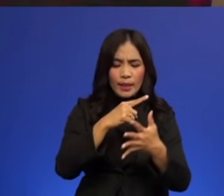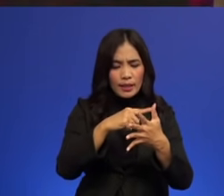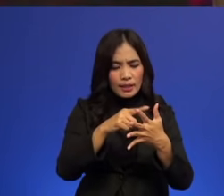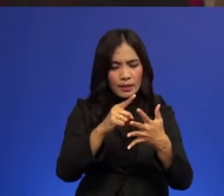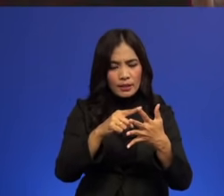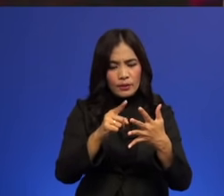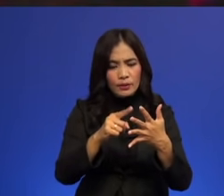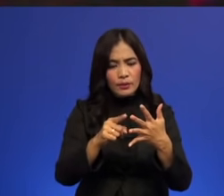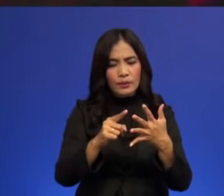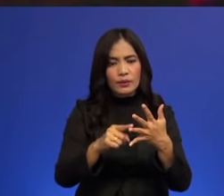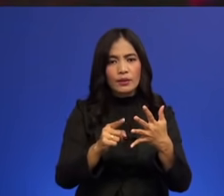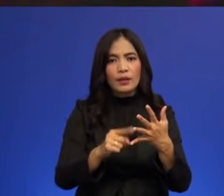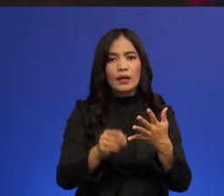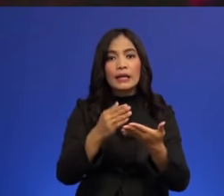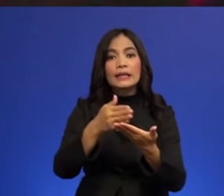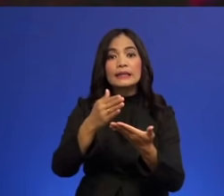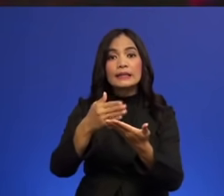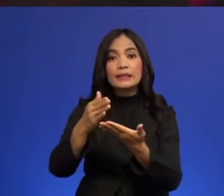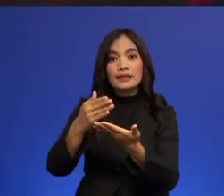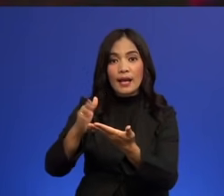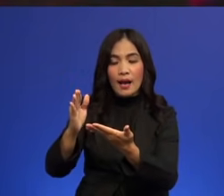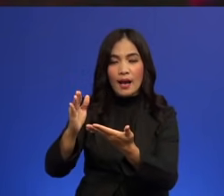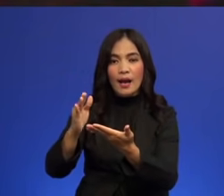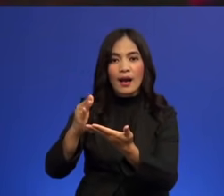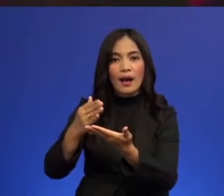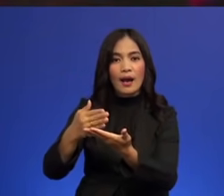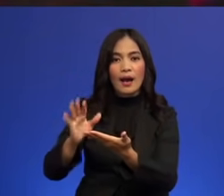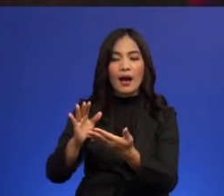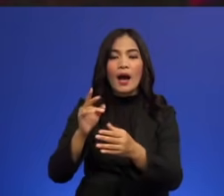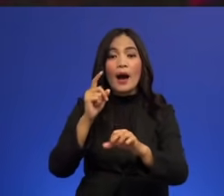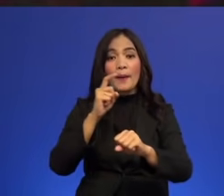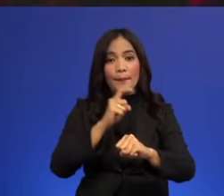ajarku menghitung sisa